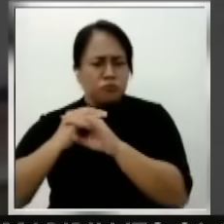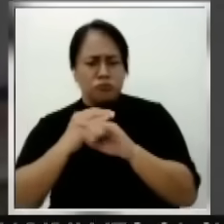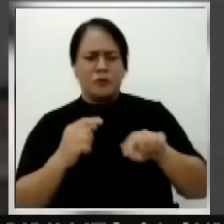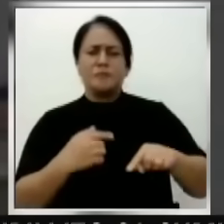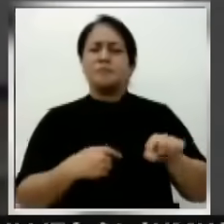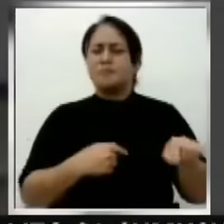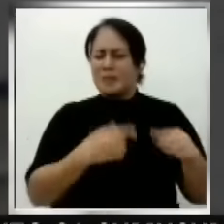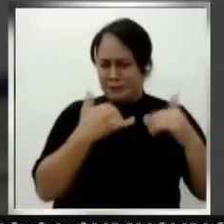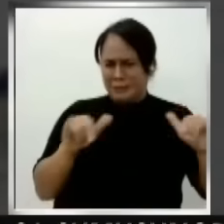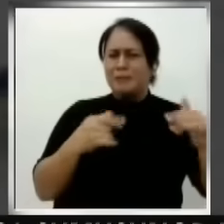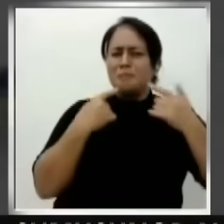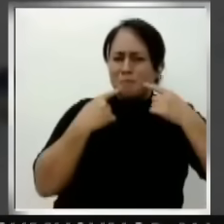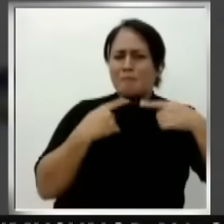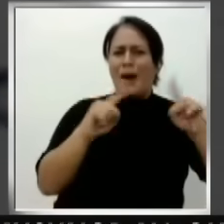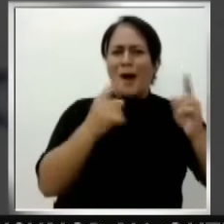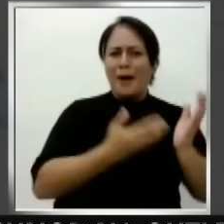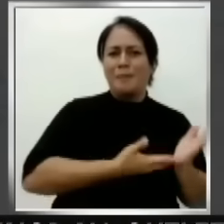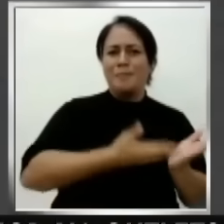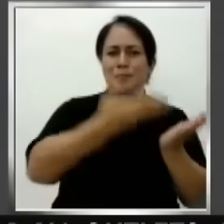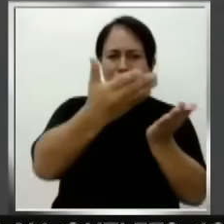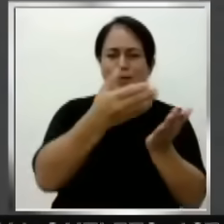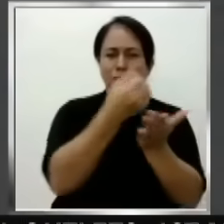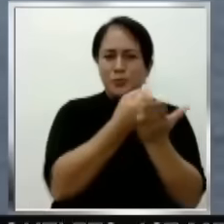Sierra Madre na nasa Ayungin Shoal.